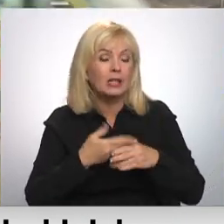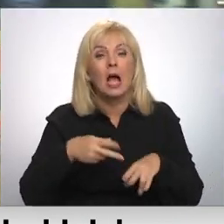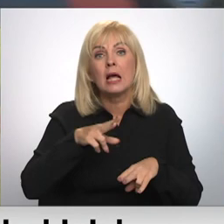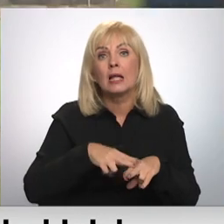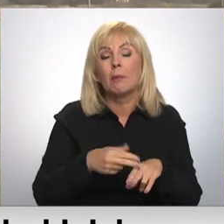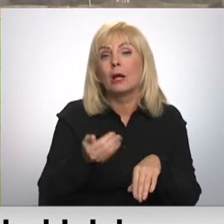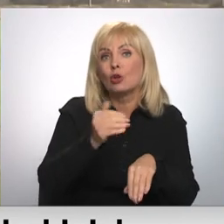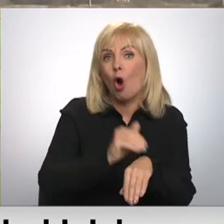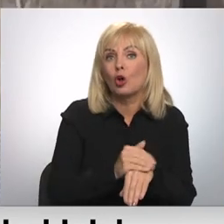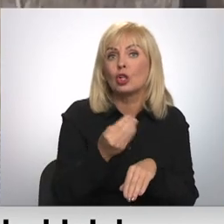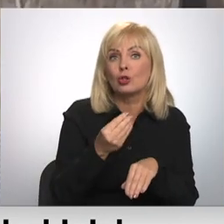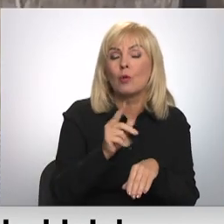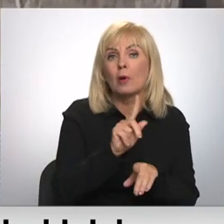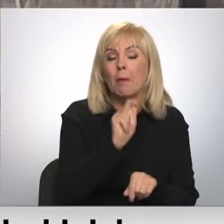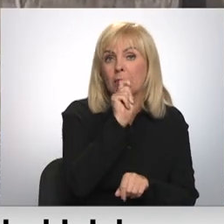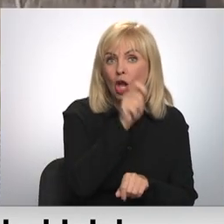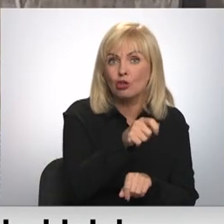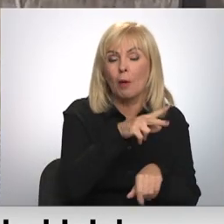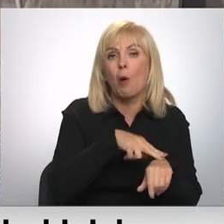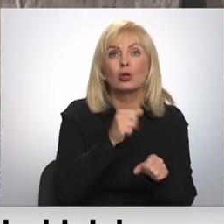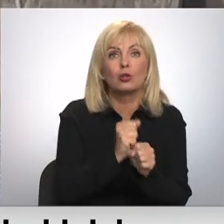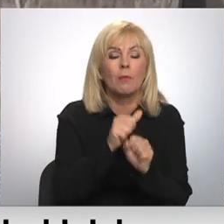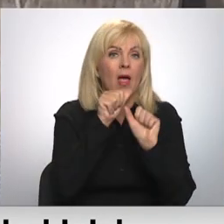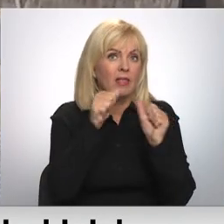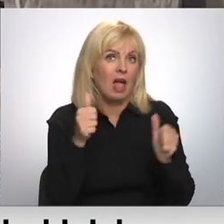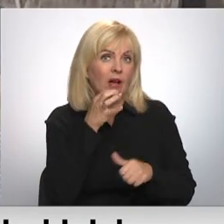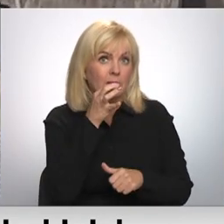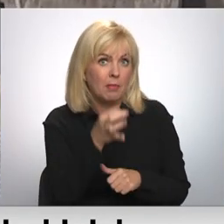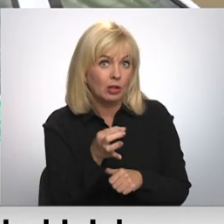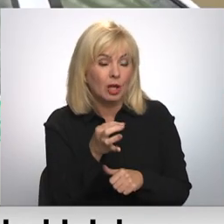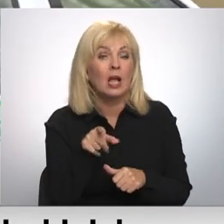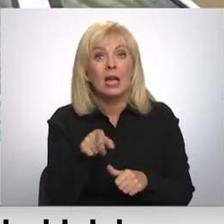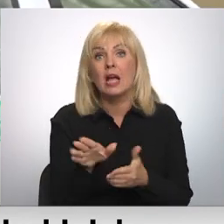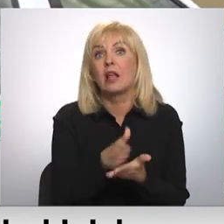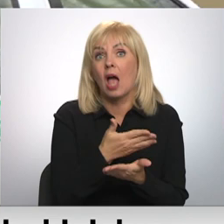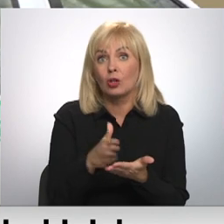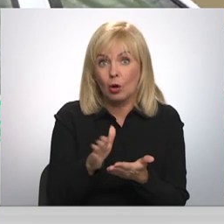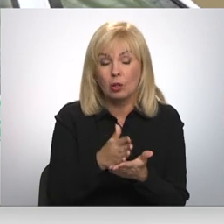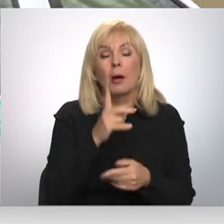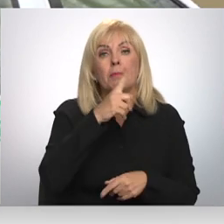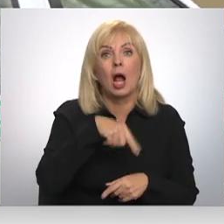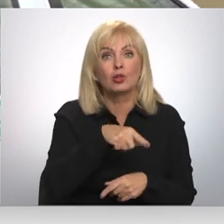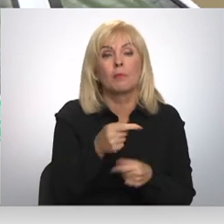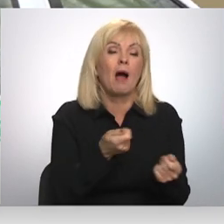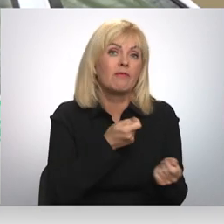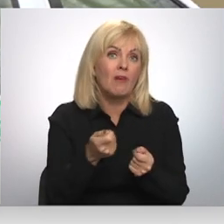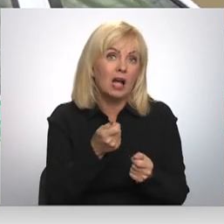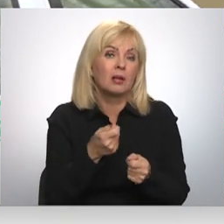konkrētu summu, kas tiks atvēlēta policijas darbam, nevarot nosaukt. Ja netiksim galā, prasīsim vadībai,